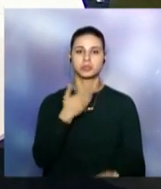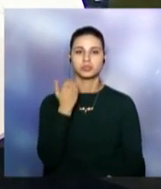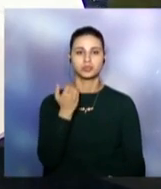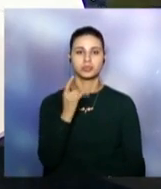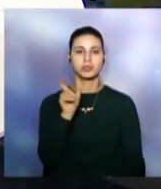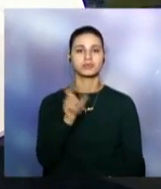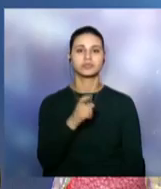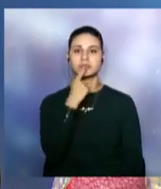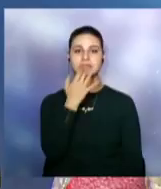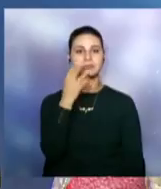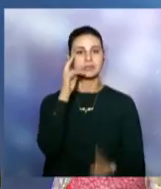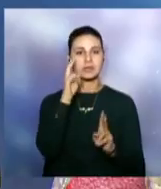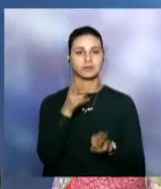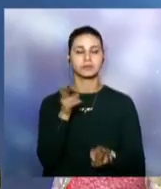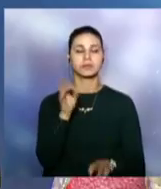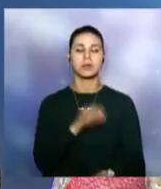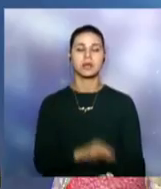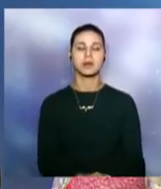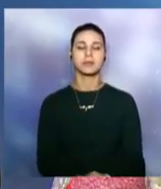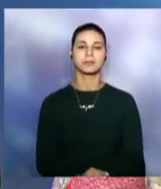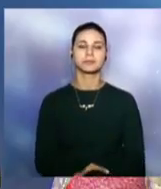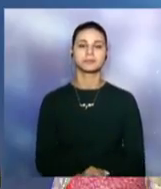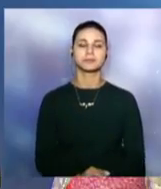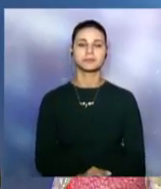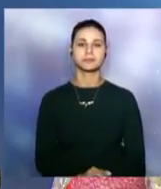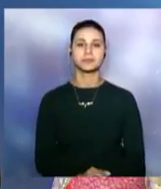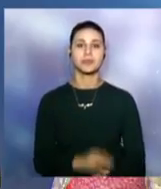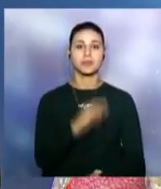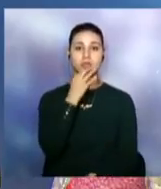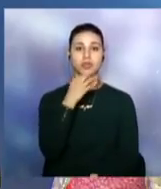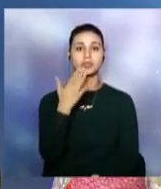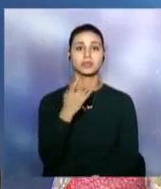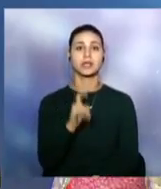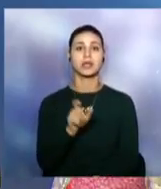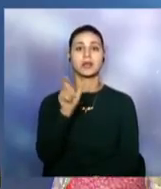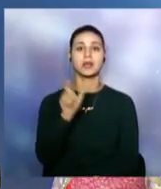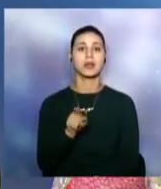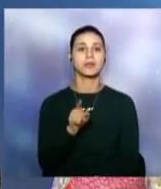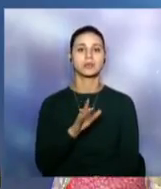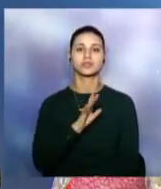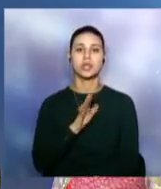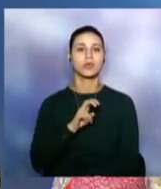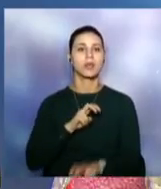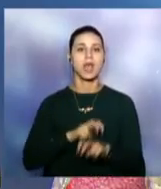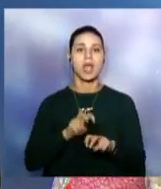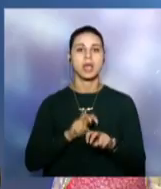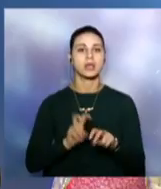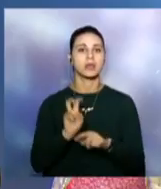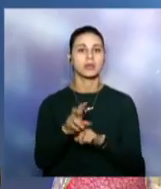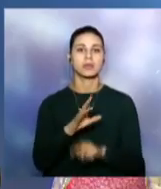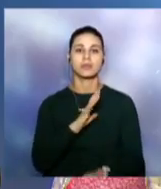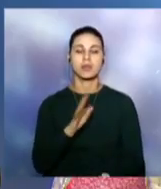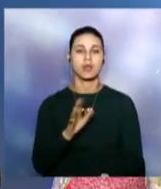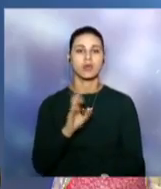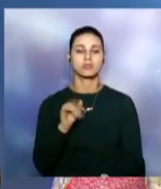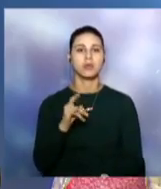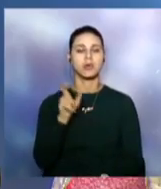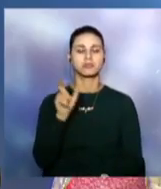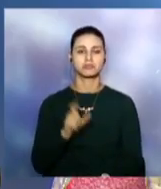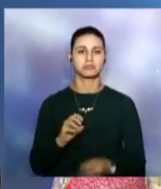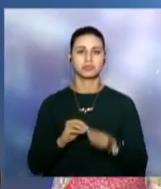ბავშვის ასაკი, თუმცა მას შემდეგ ბავში არ ყოფილა ექიმთან და არც